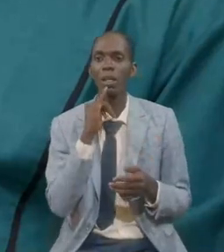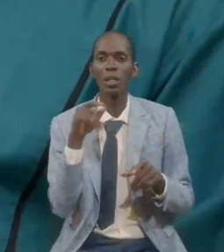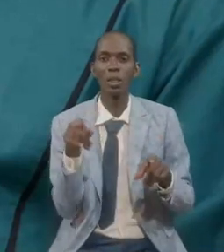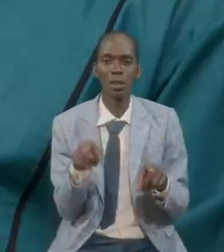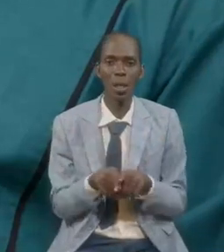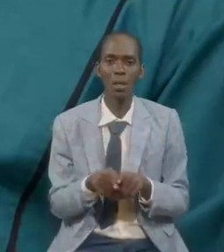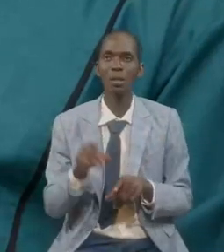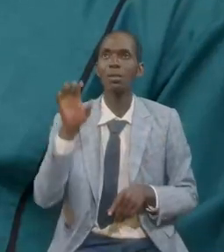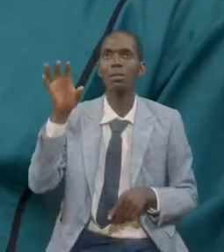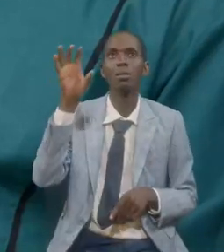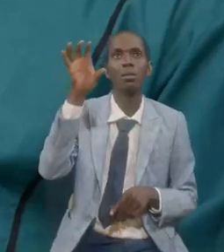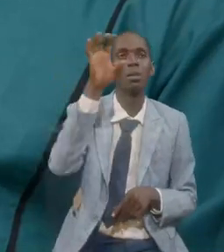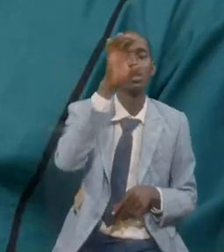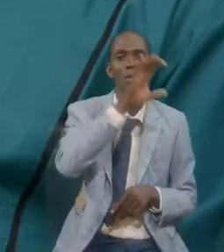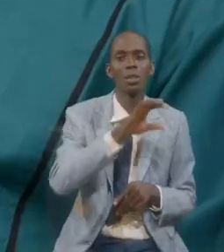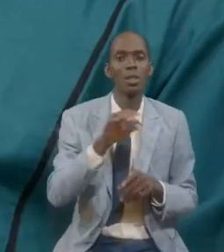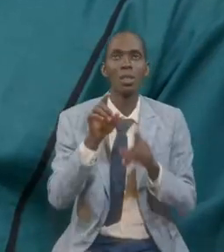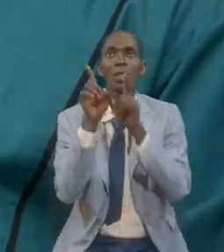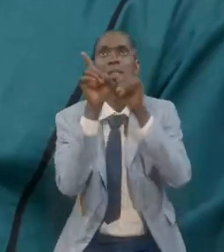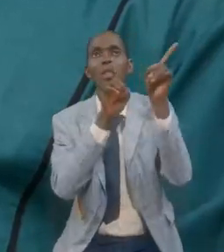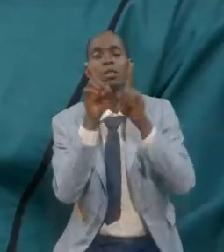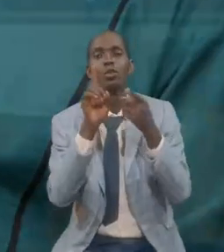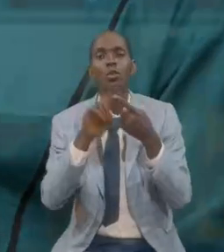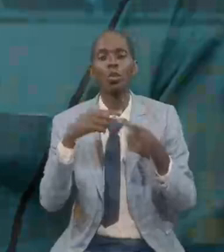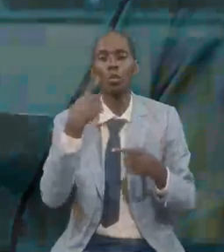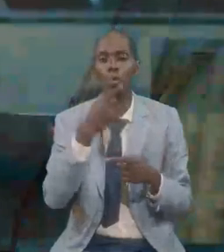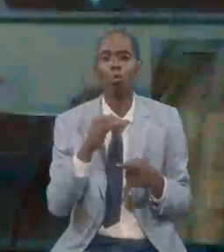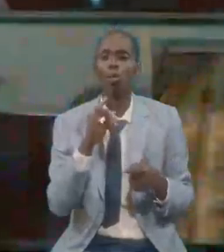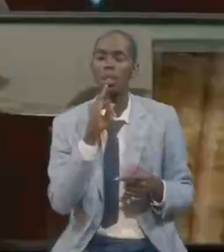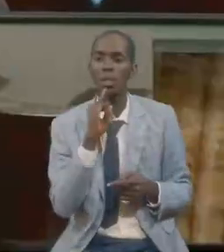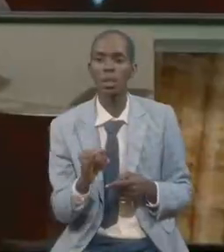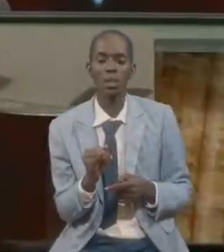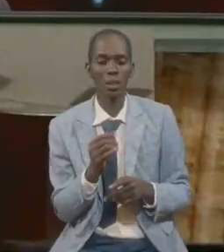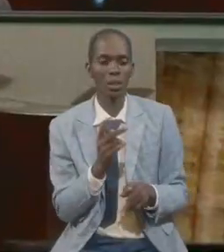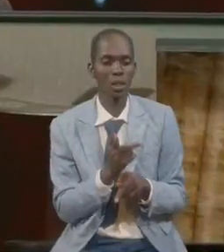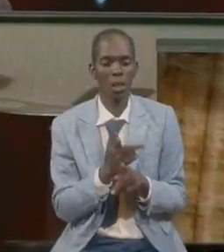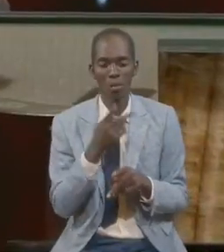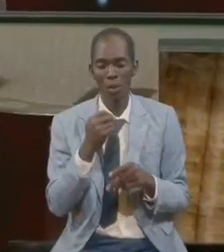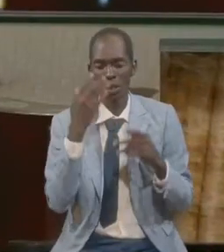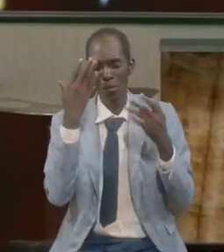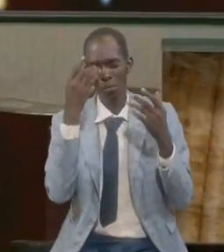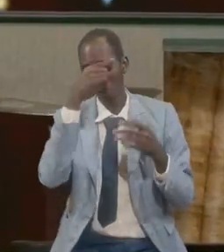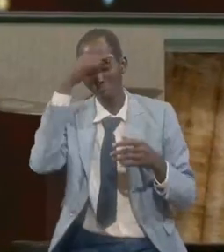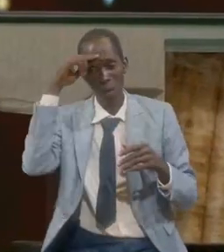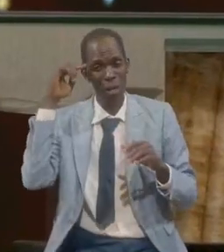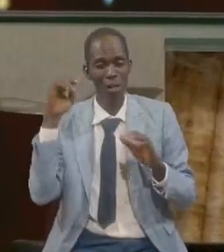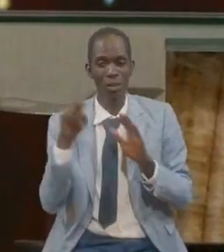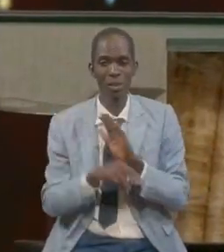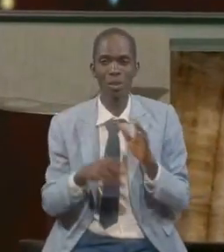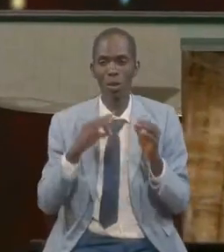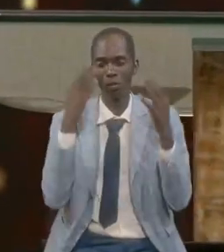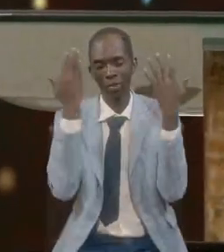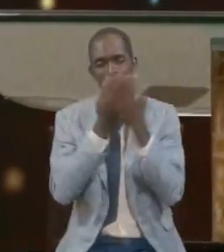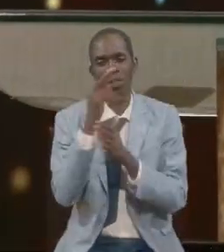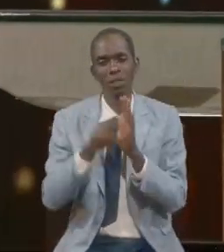êtres errants auxquels l'obscurité des ténèbres est réservée pour